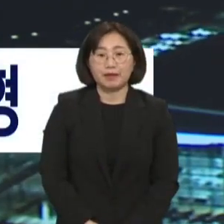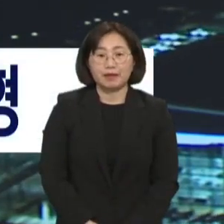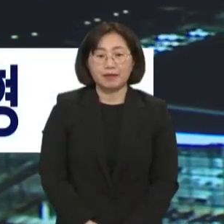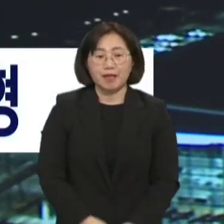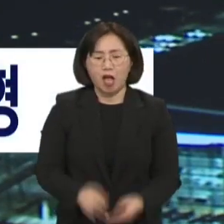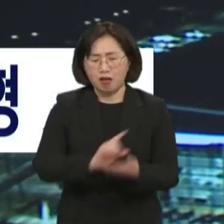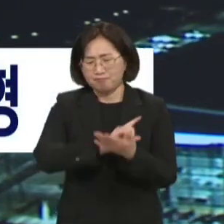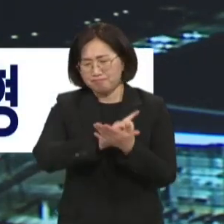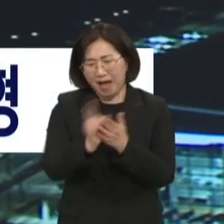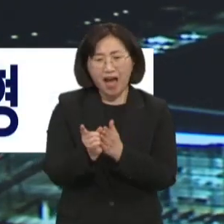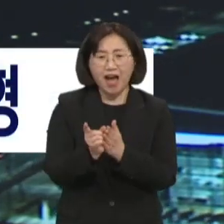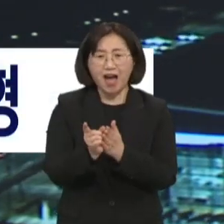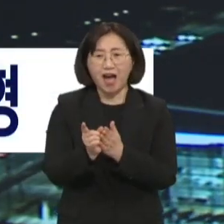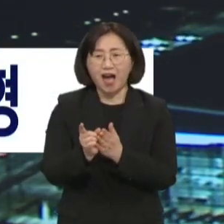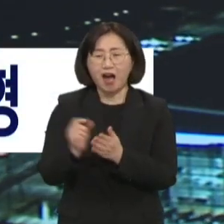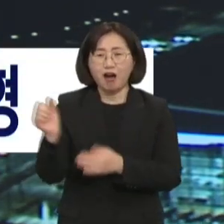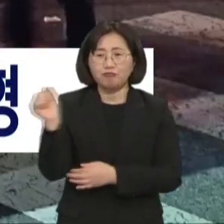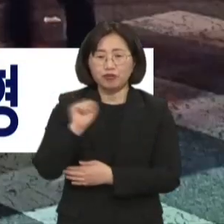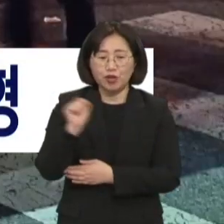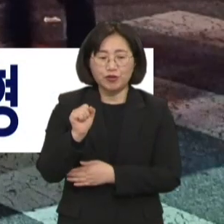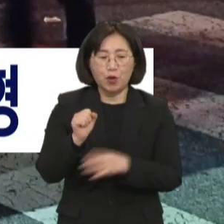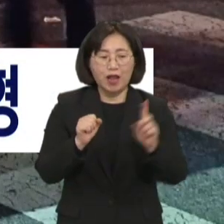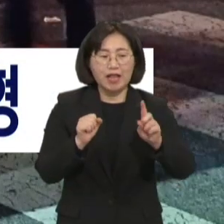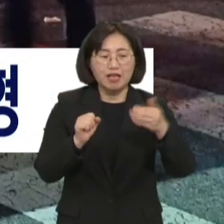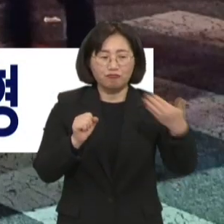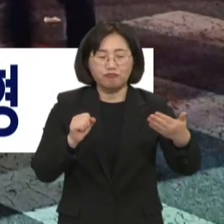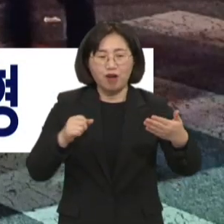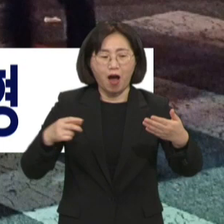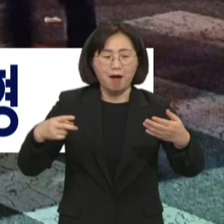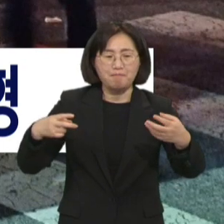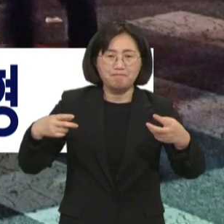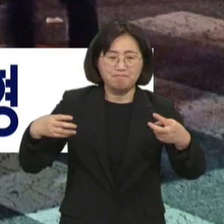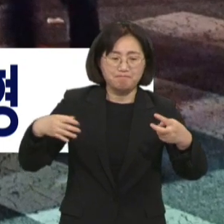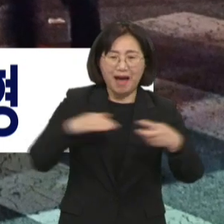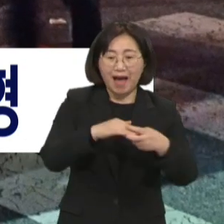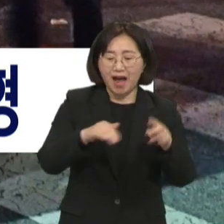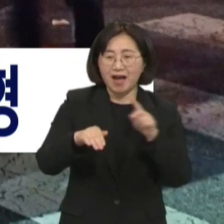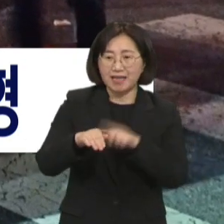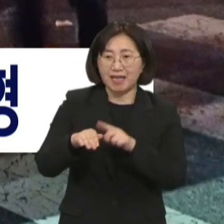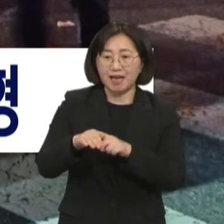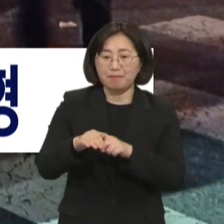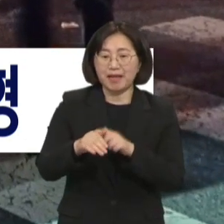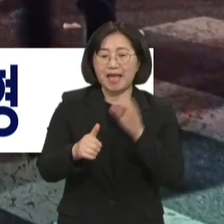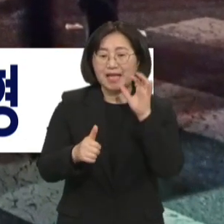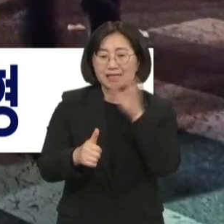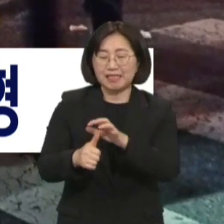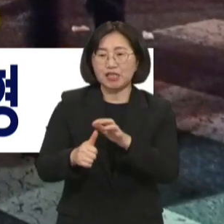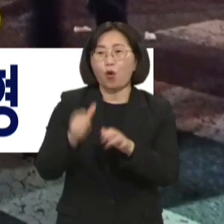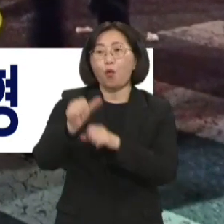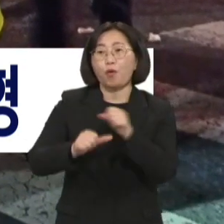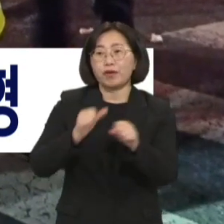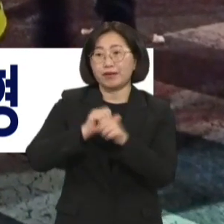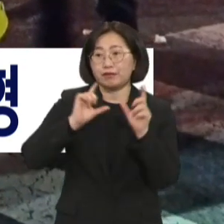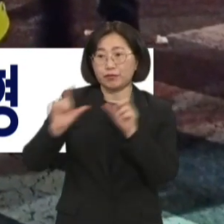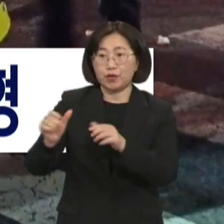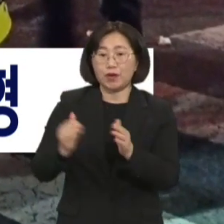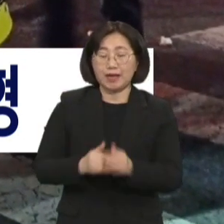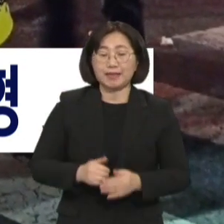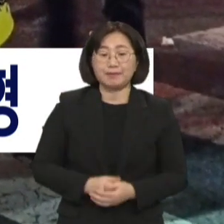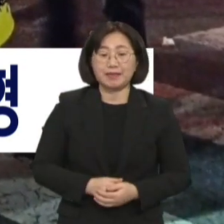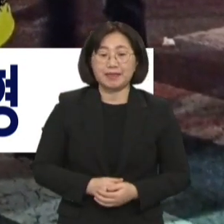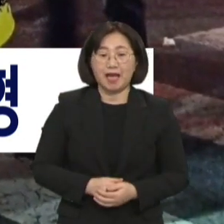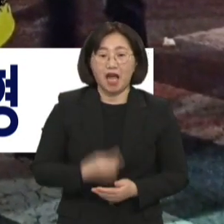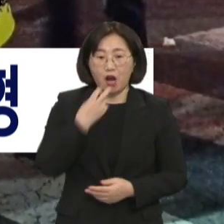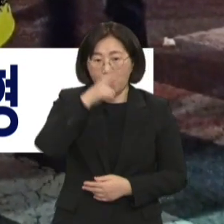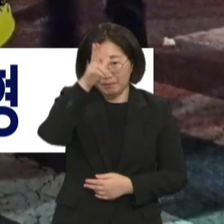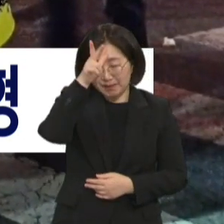과속 운전으로 구급차를 들이받아 다섯명의 사상자를 낸 승용차 운전자에게 검찰이 징역 5년을 구형했습니다 검찰은